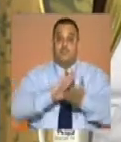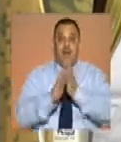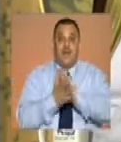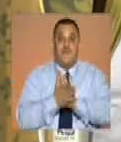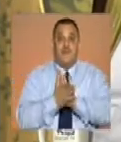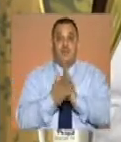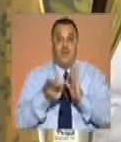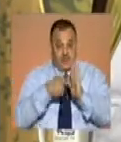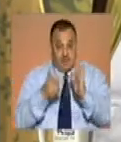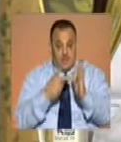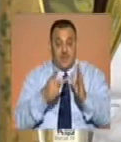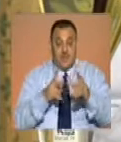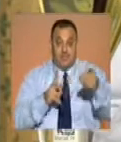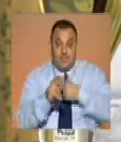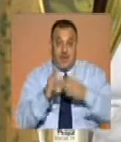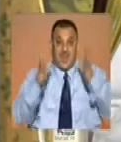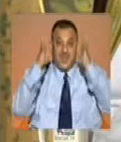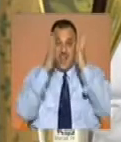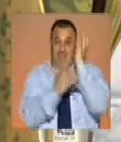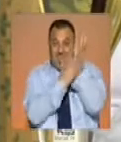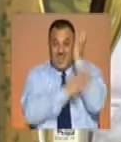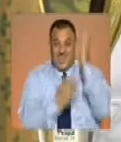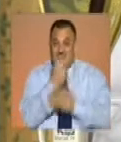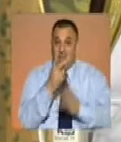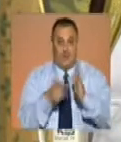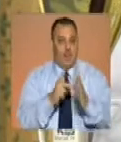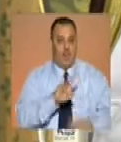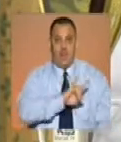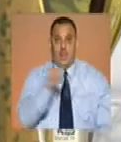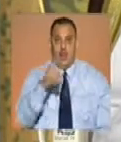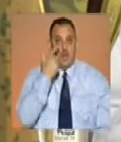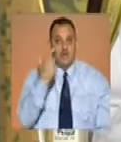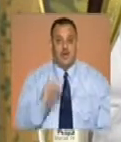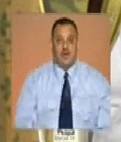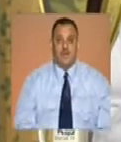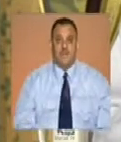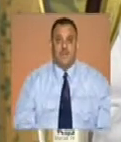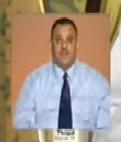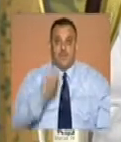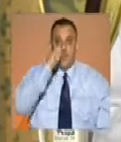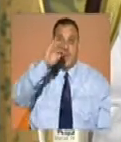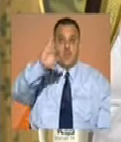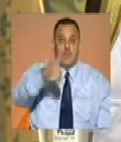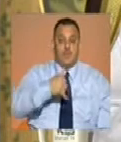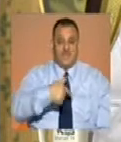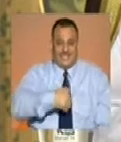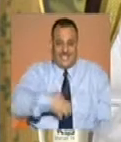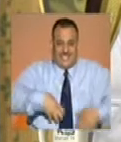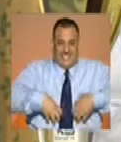فلا يجوز له أن يقطع الصلاة ولا يجوز له أن يعيد الوضوء، لأن النبي عليه الصلاة والسلام شكي إليه الرجل يجد الشيء في بطنه